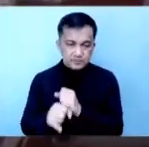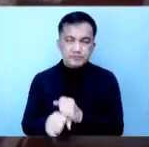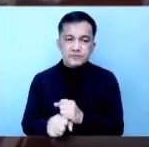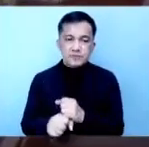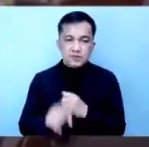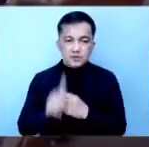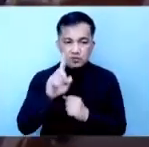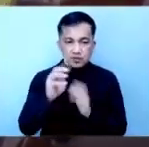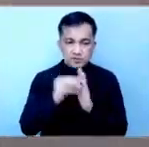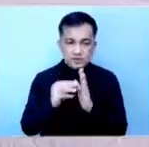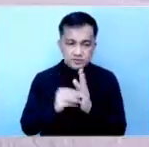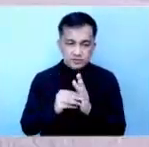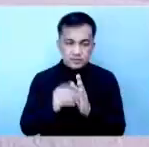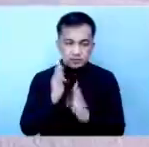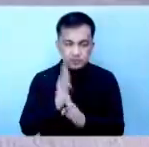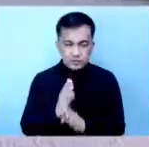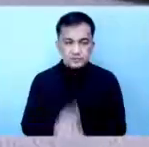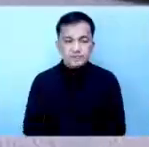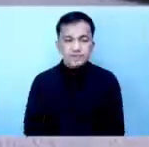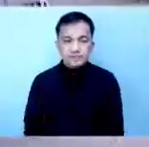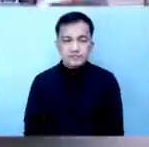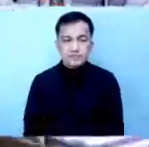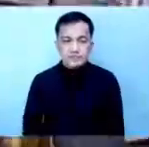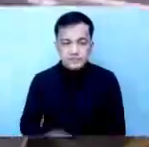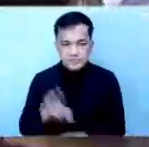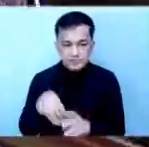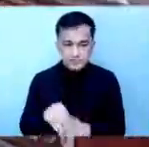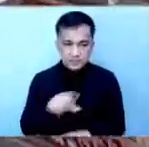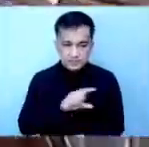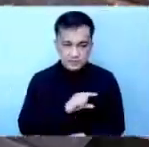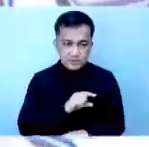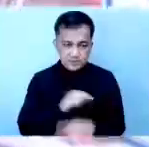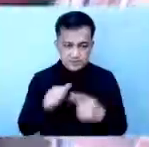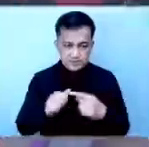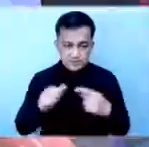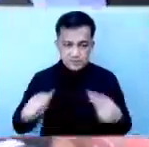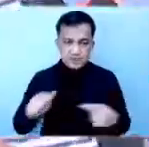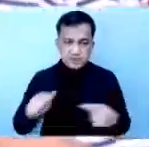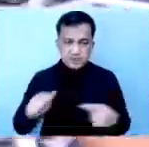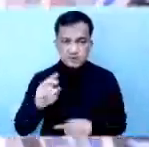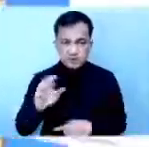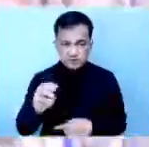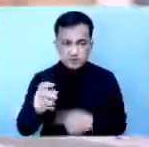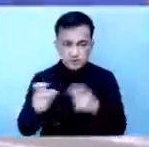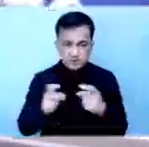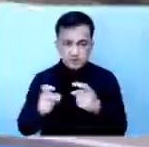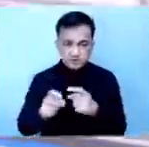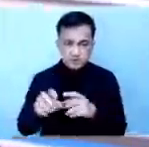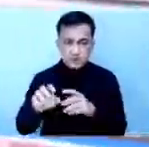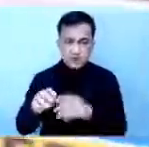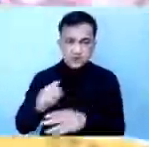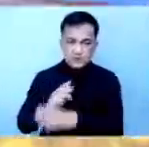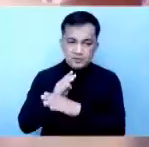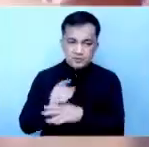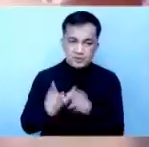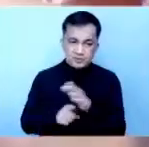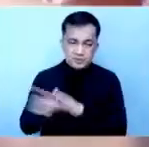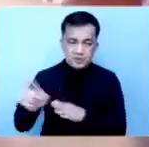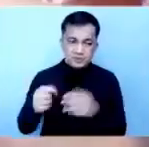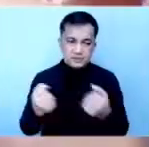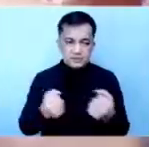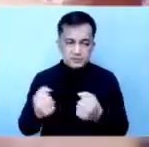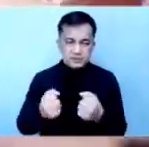milyong piso naman kung bus. May sasama rin mga pulis sa mga anti-kolorum operation para maiwasan ang mga tumatakas sa driver o